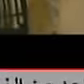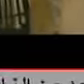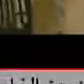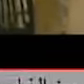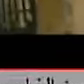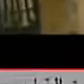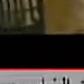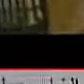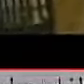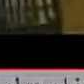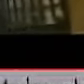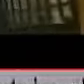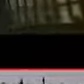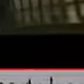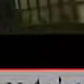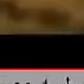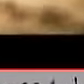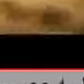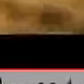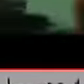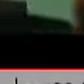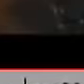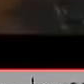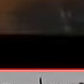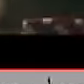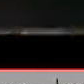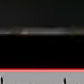يحيى، أنت كنت فين ال5 سنين اللي فاتوا دول؟